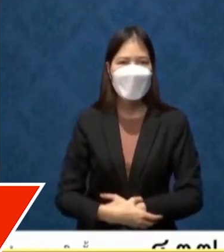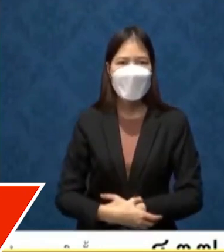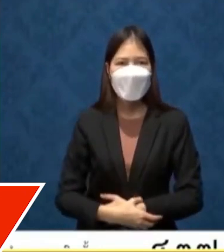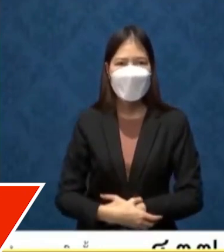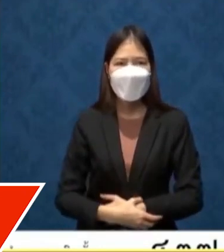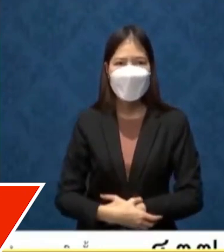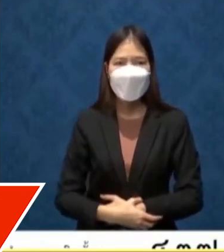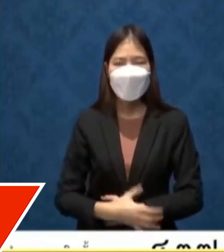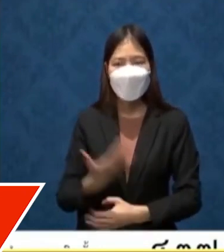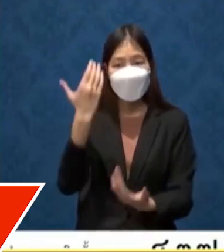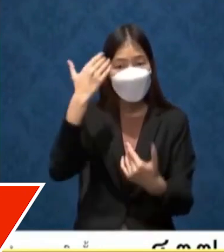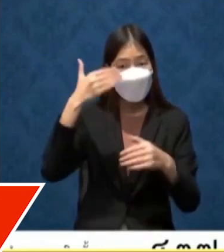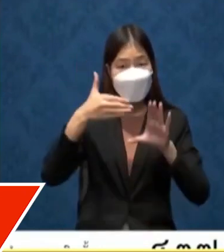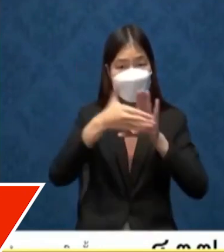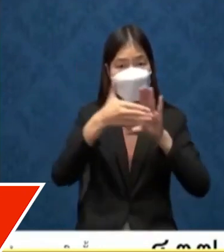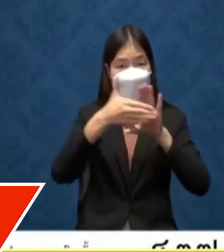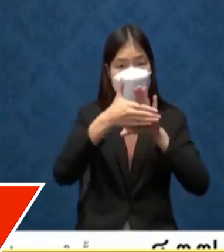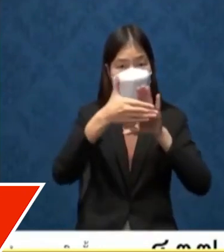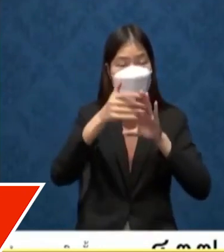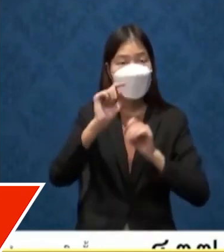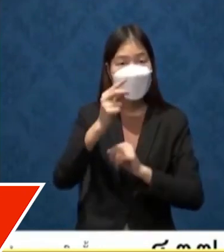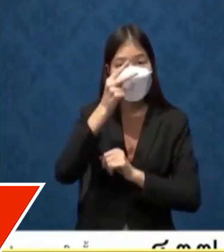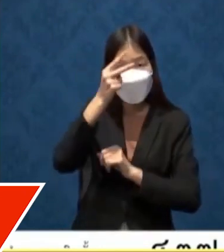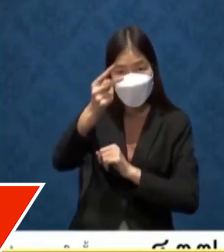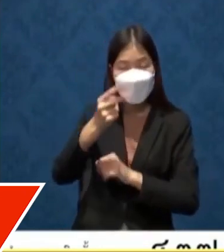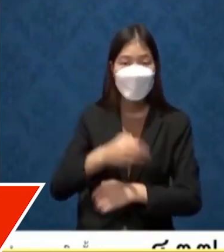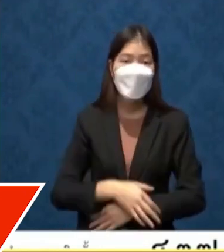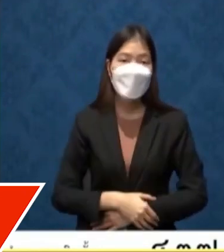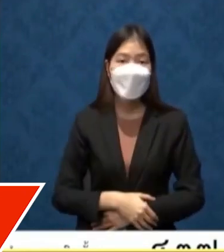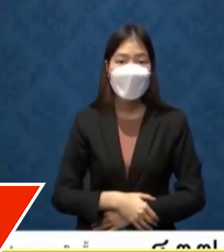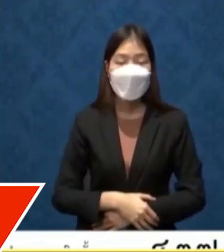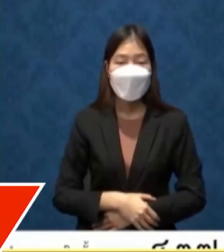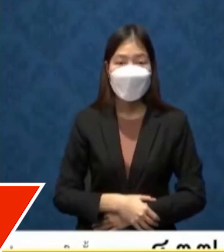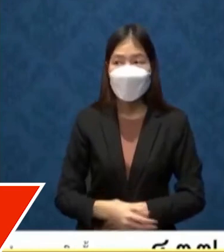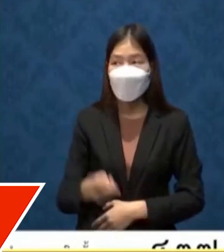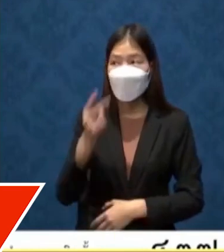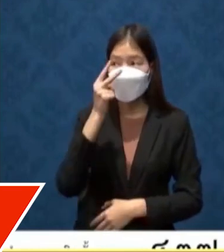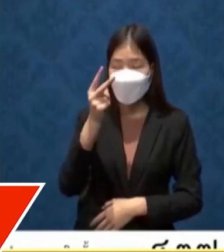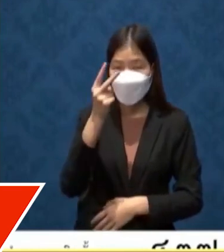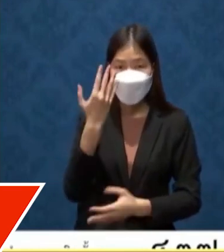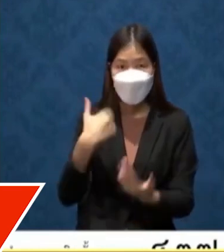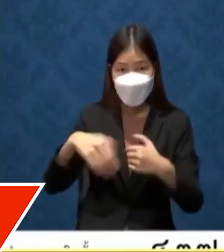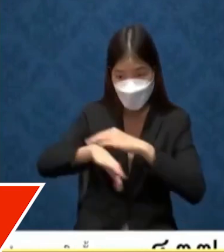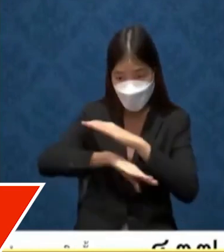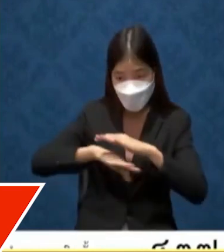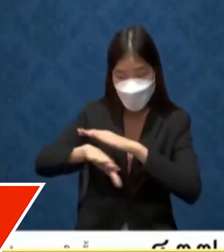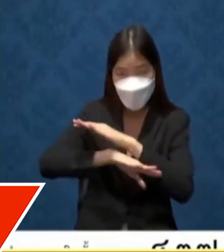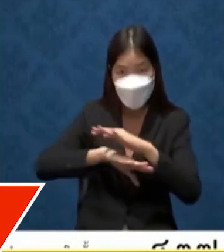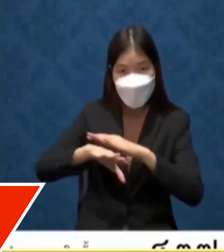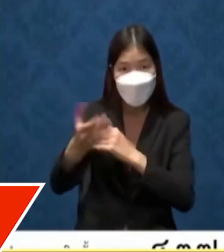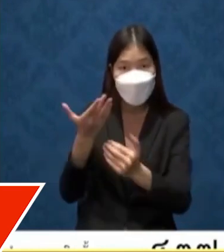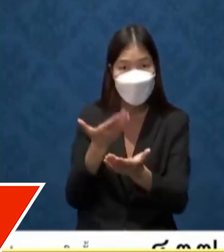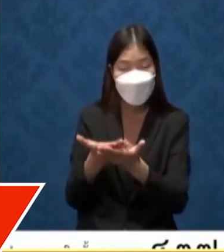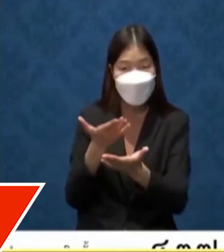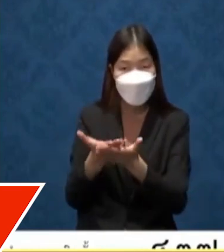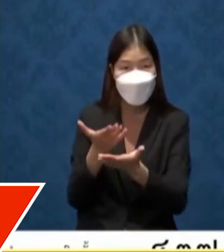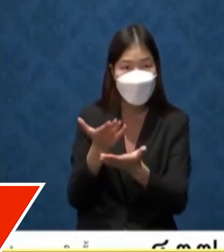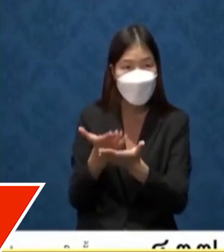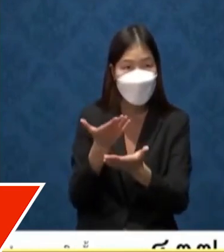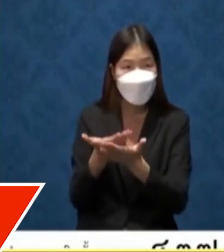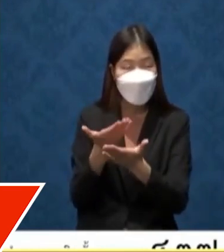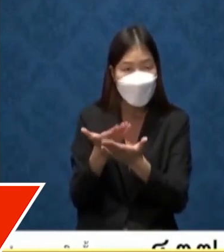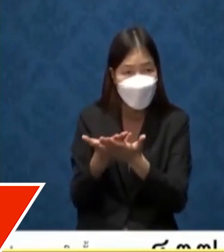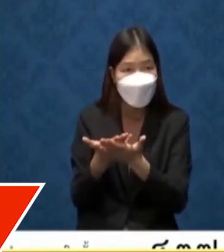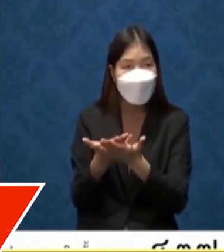ขอขึ้นสไลด์ด้วยครับท่านประธานครับแล้วถ้าเราลองไปดูข้อมูลรายได้จากรายงานทางการ